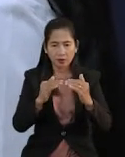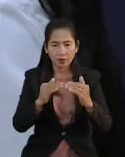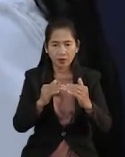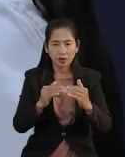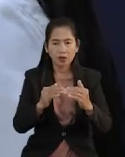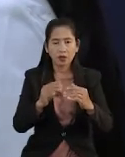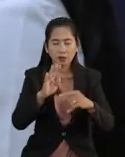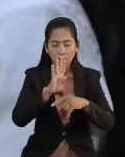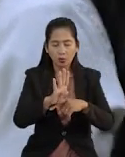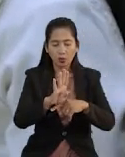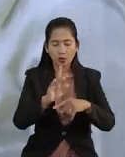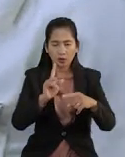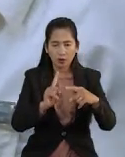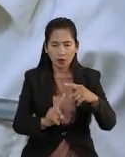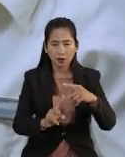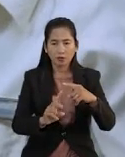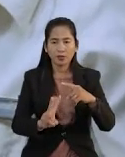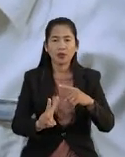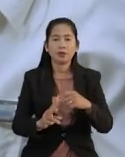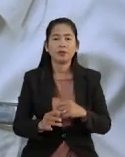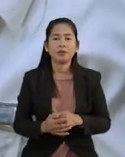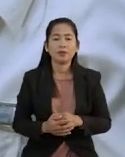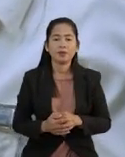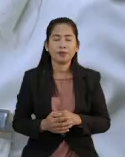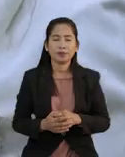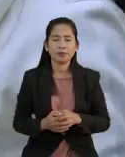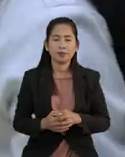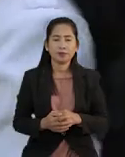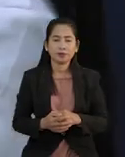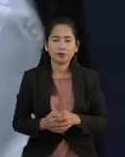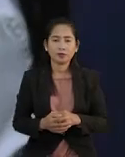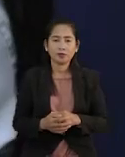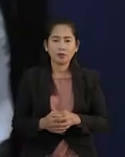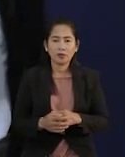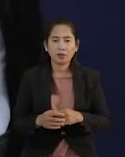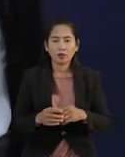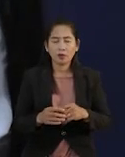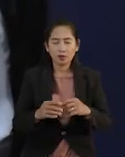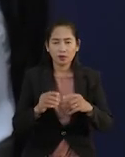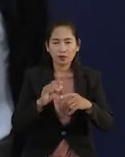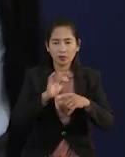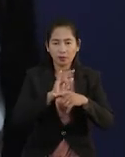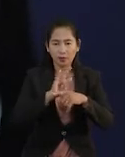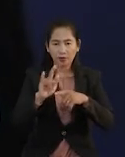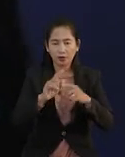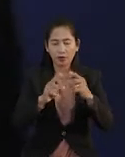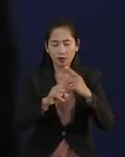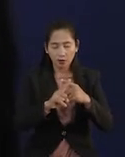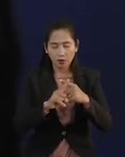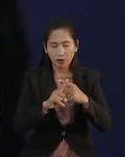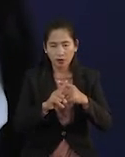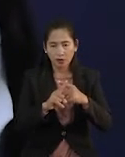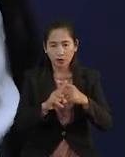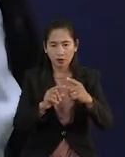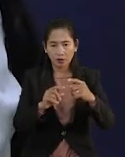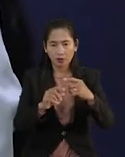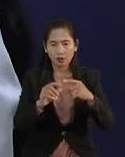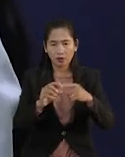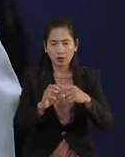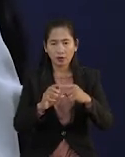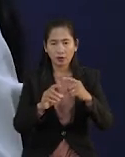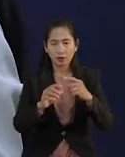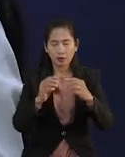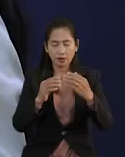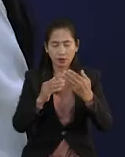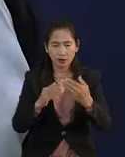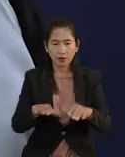nâng buôn phía đọc phì. Chà, à kháng lơ con phơ bảo mà vị thi cún, kháng kháng con phơ bảo mà